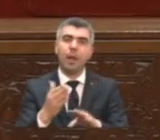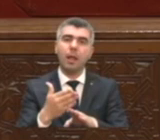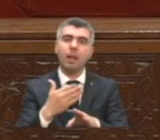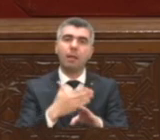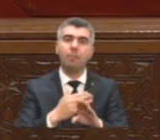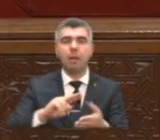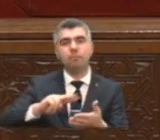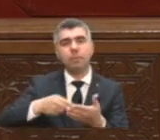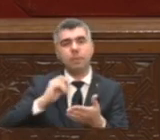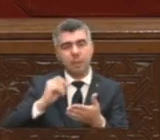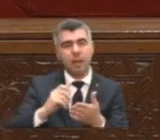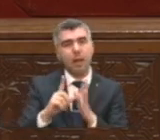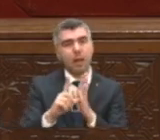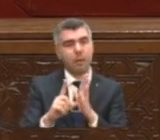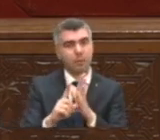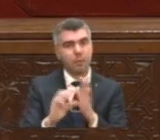حتى شي قيمه قانونيه.